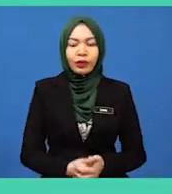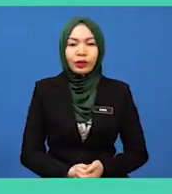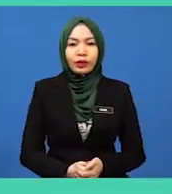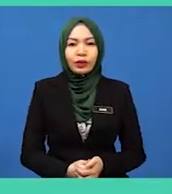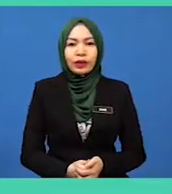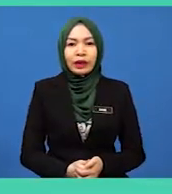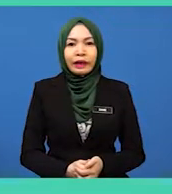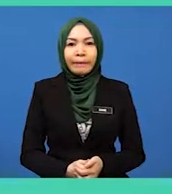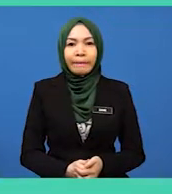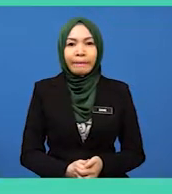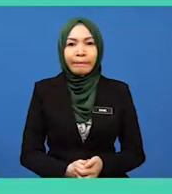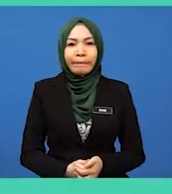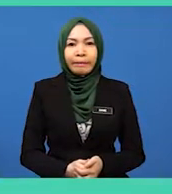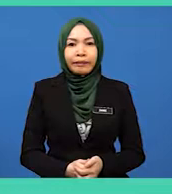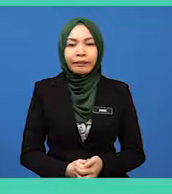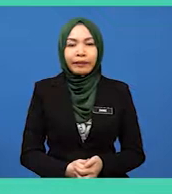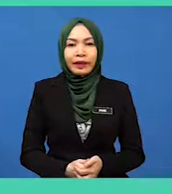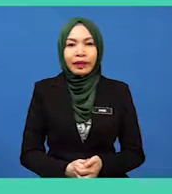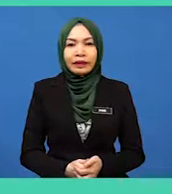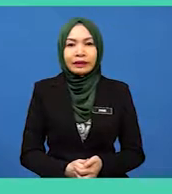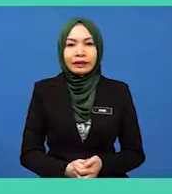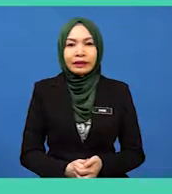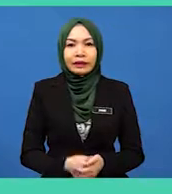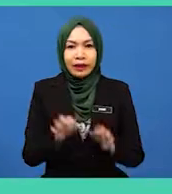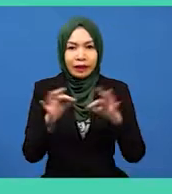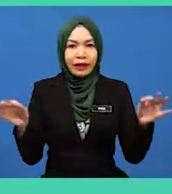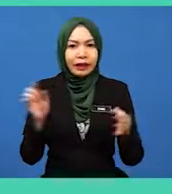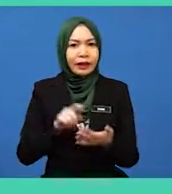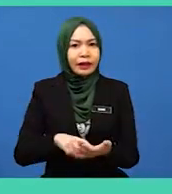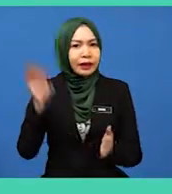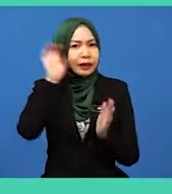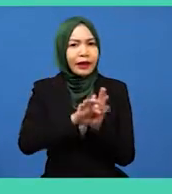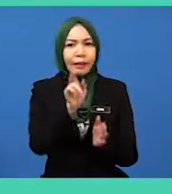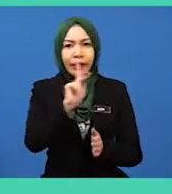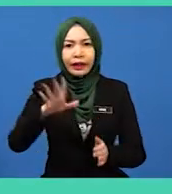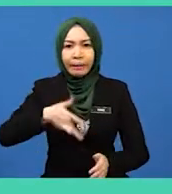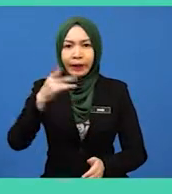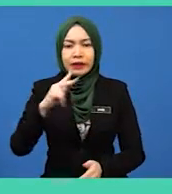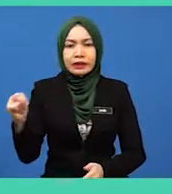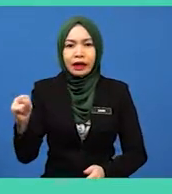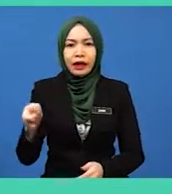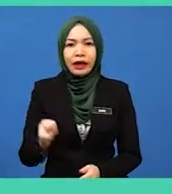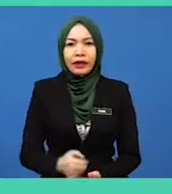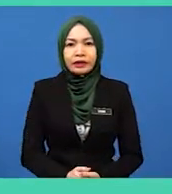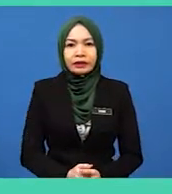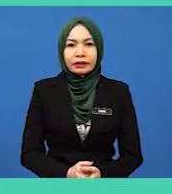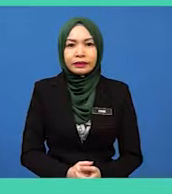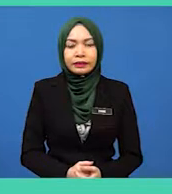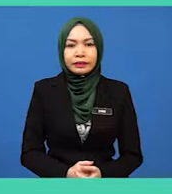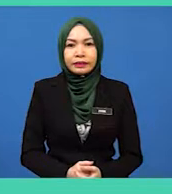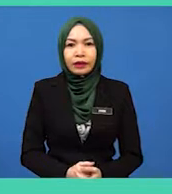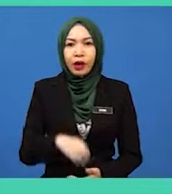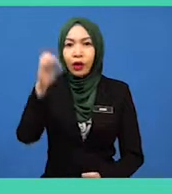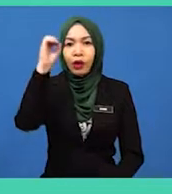Ayat seruan yang menggambarkan perasaan mengharapkan sesuatu pula ialah,